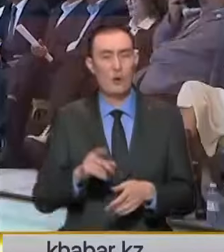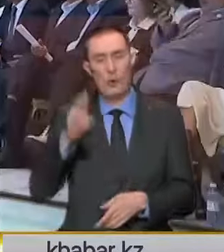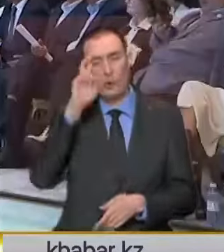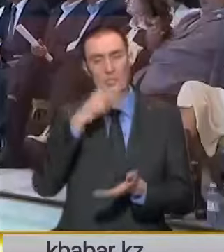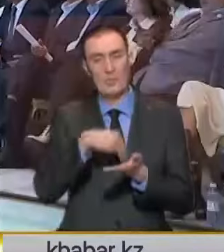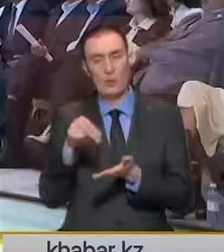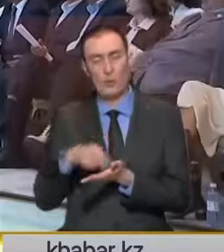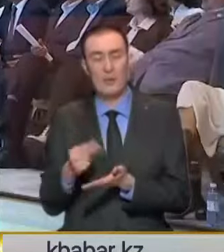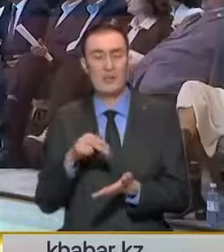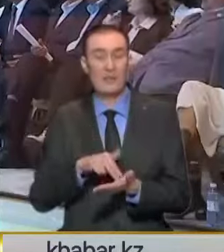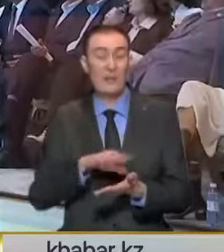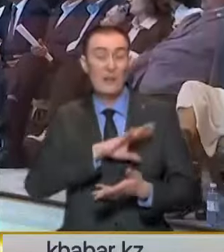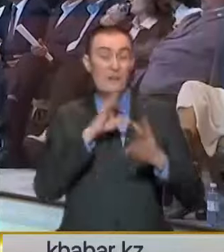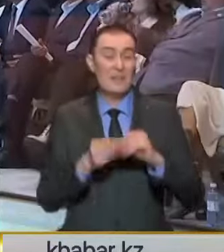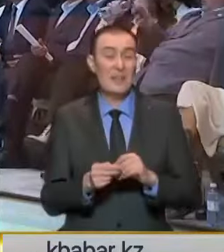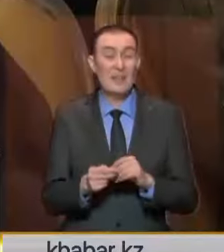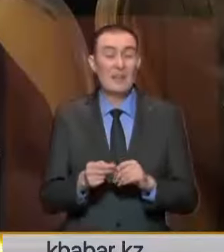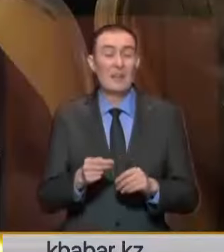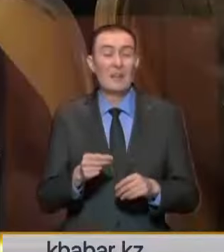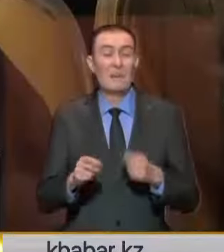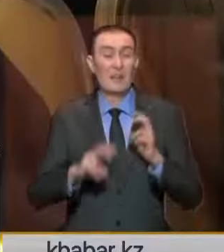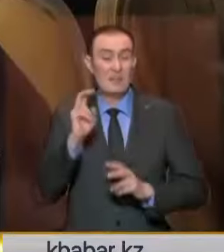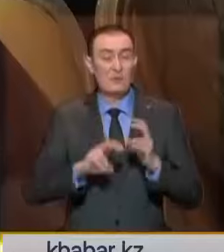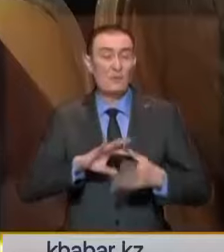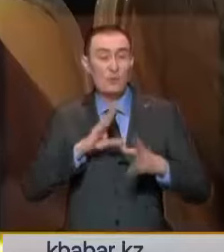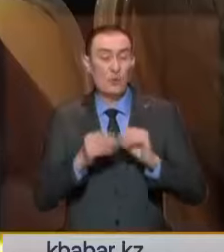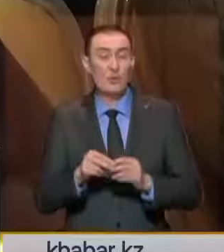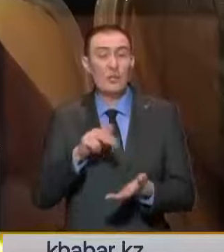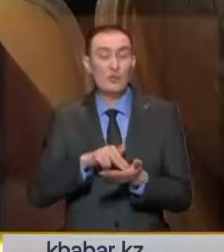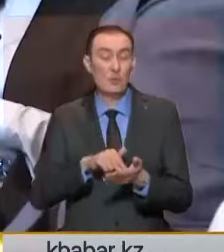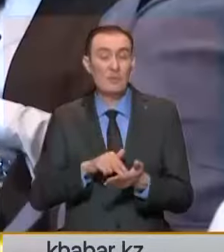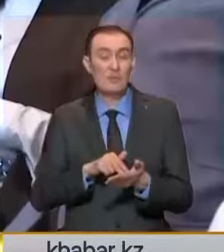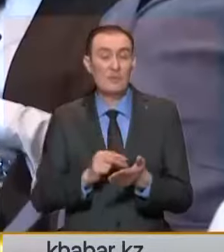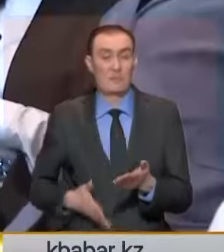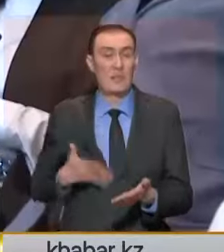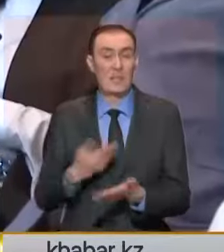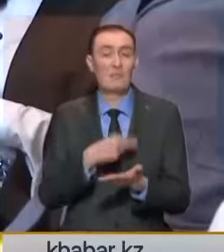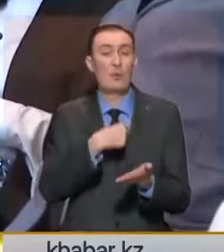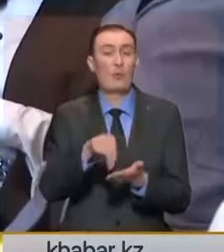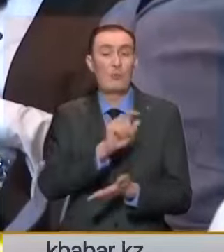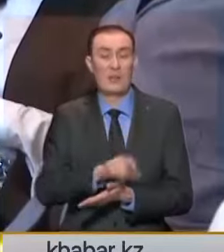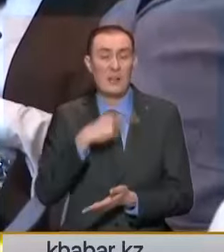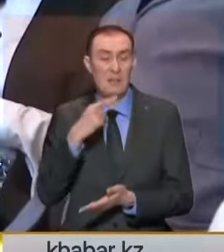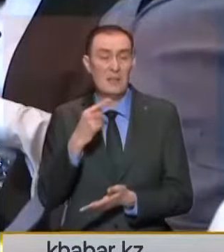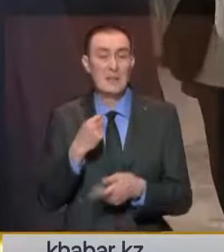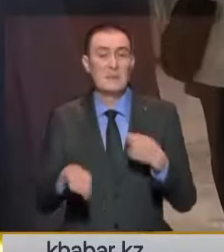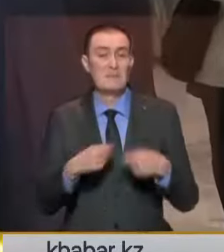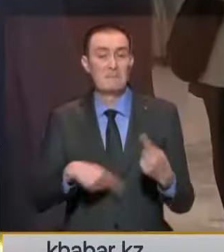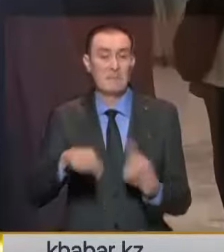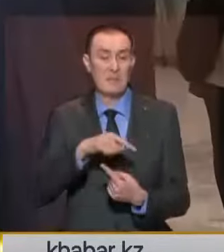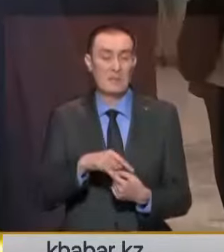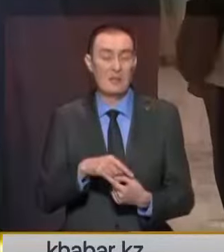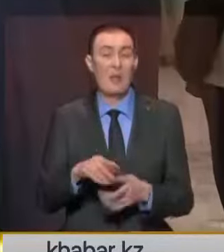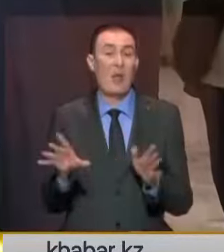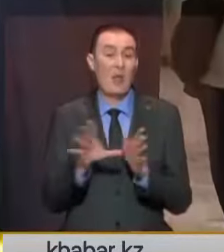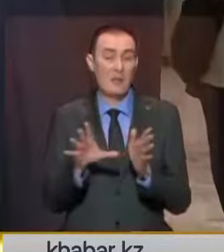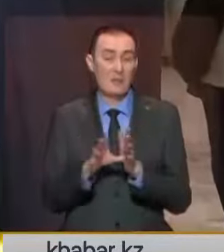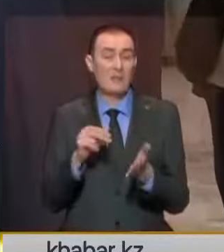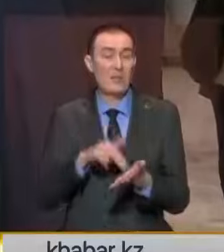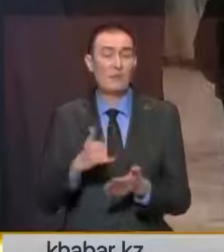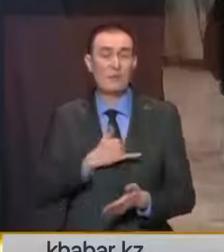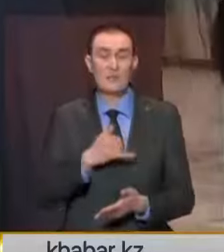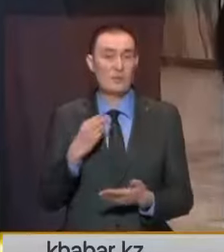и тарифов. А ведь все издержки производства в конечном счете отражаются на покупателях, отмечают представители бизнес-структур. На электроэнергию тариф один из